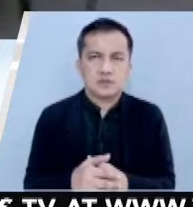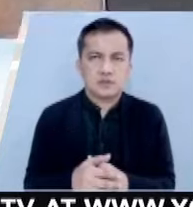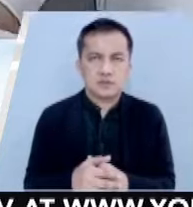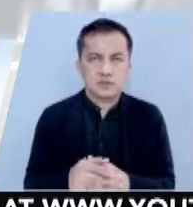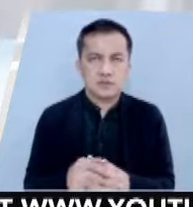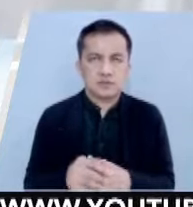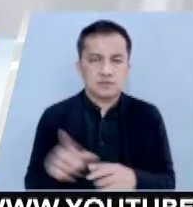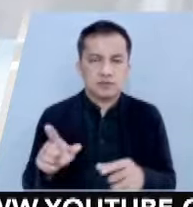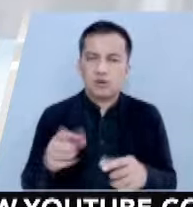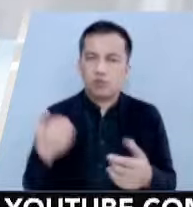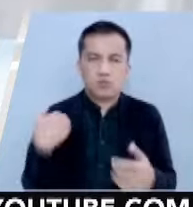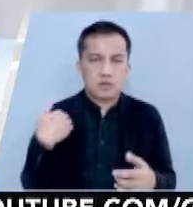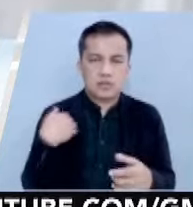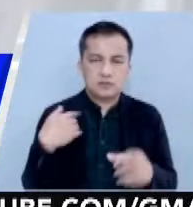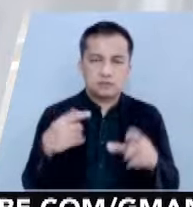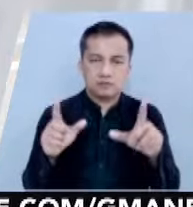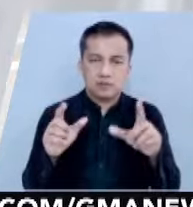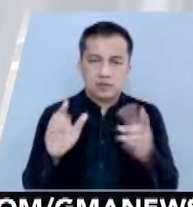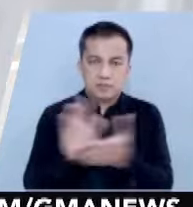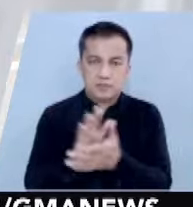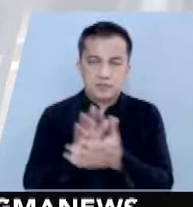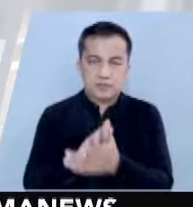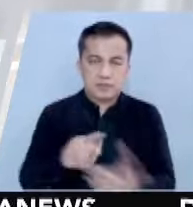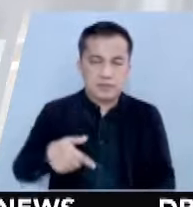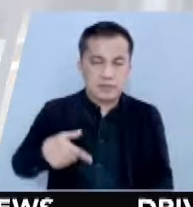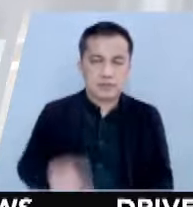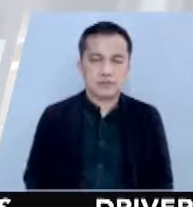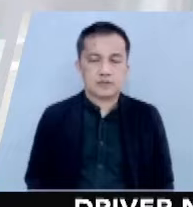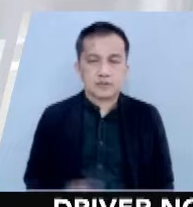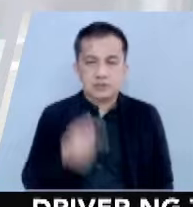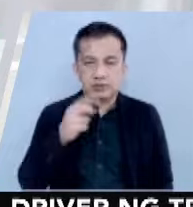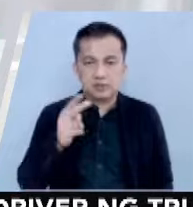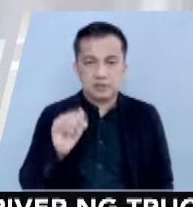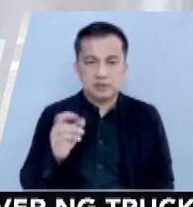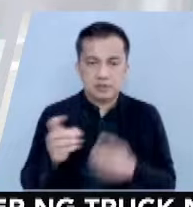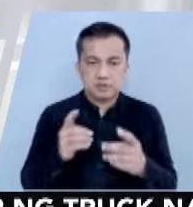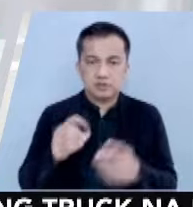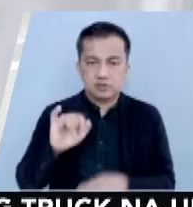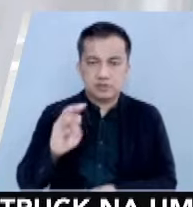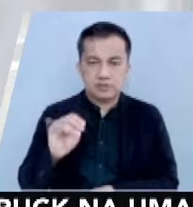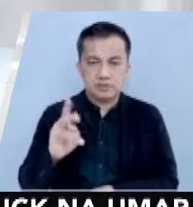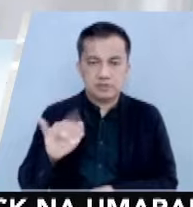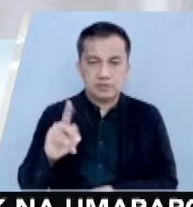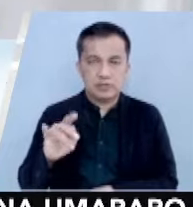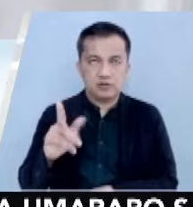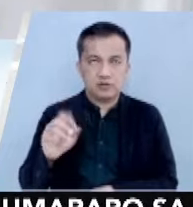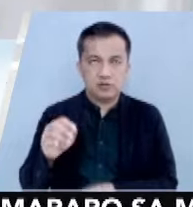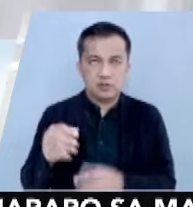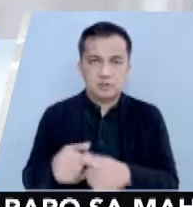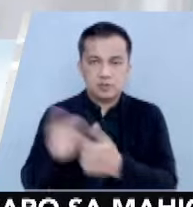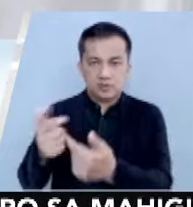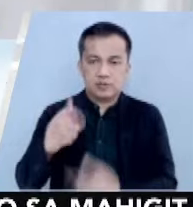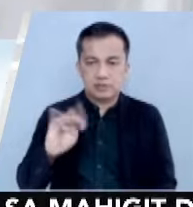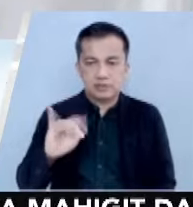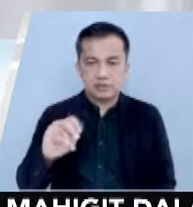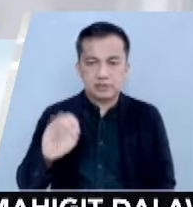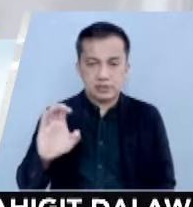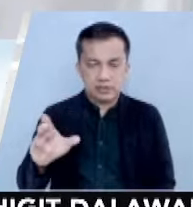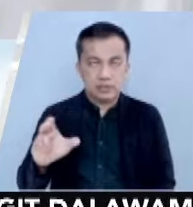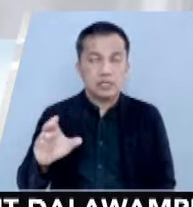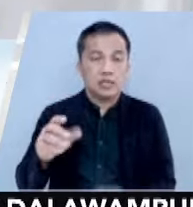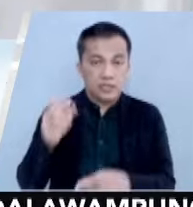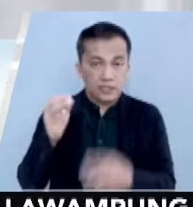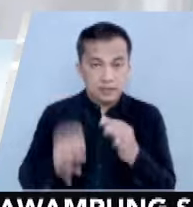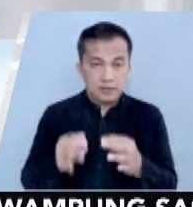firearms. Ipinapasalan ng NBI Director Jimmy Santiago ang mga nakumpiskang baril sa ballistic examination para matukoy kung nagamit ito sa